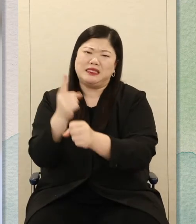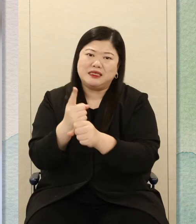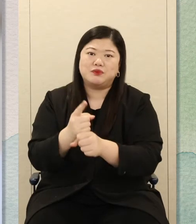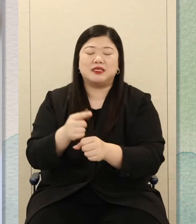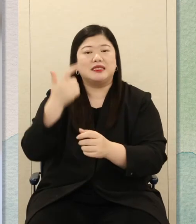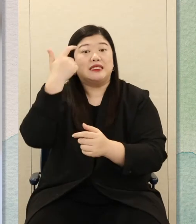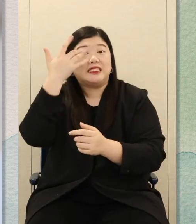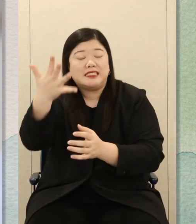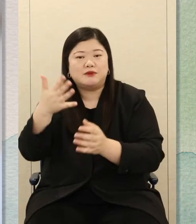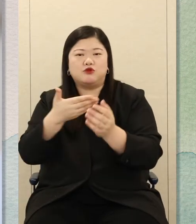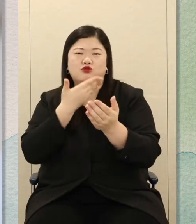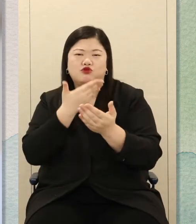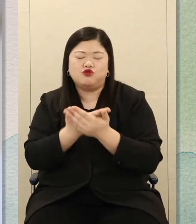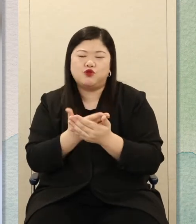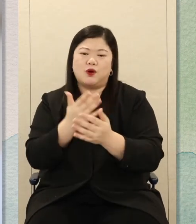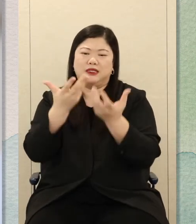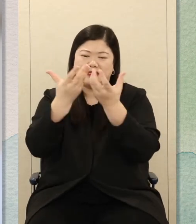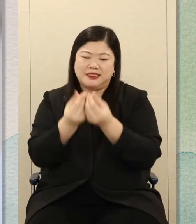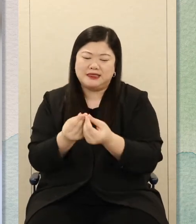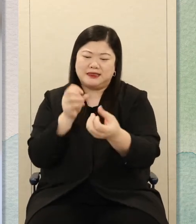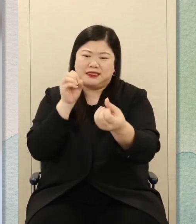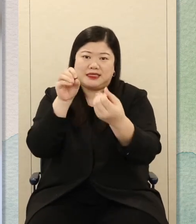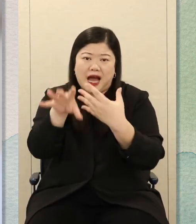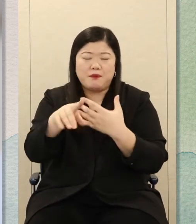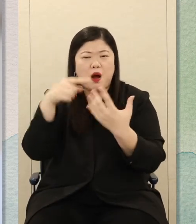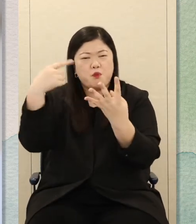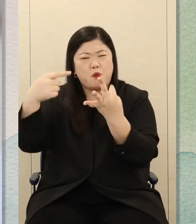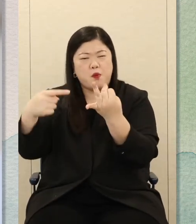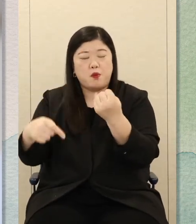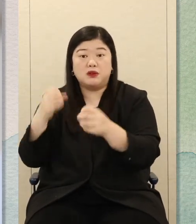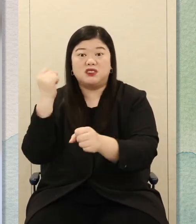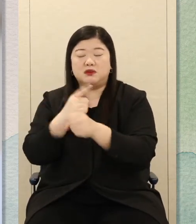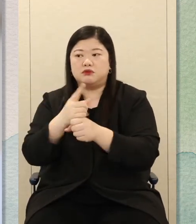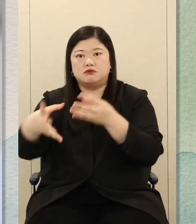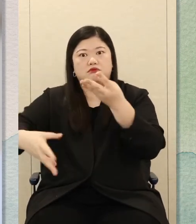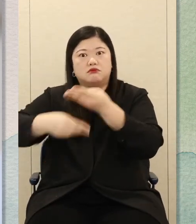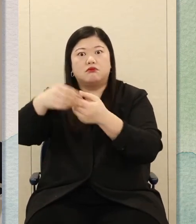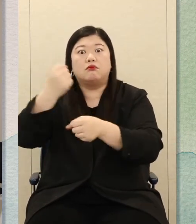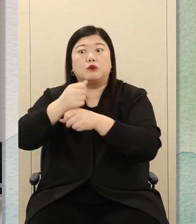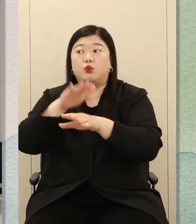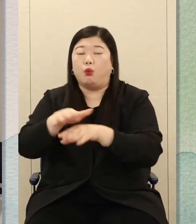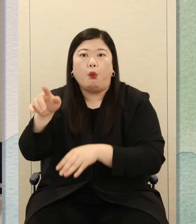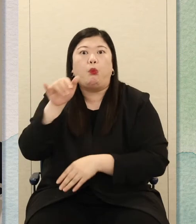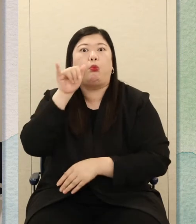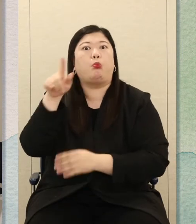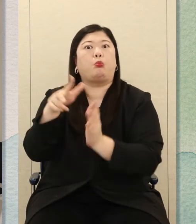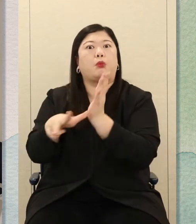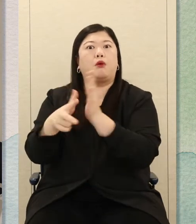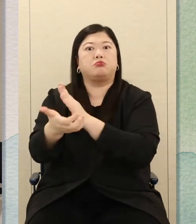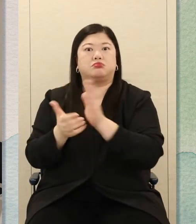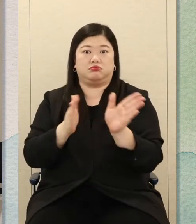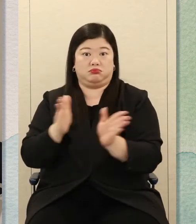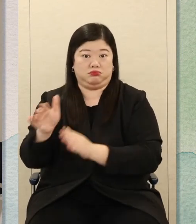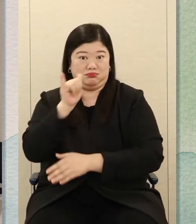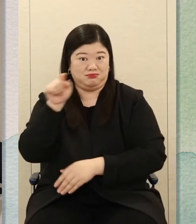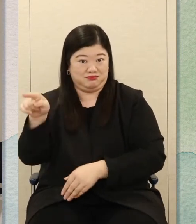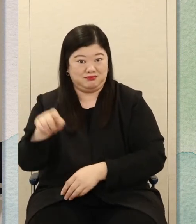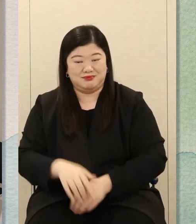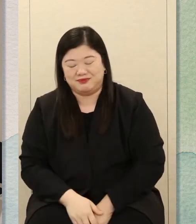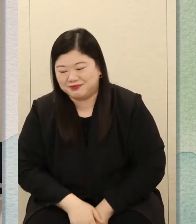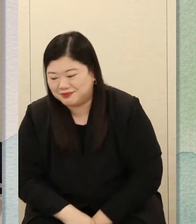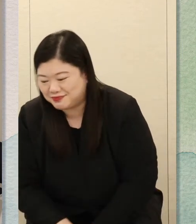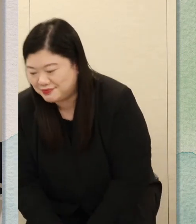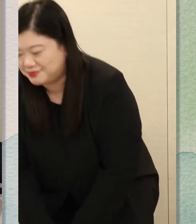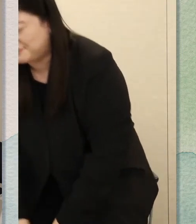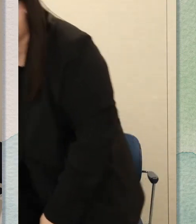질문은 뭐예요? 예시 답안은 어떤 거예요? 이렇게 해서 키트 만들어가지고 아예 줍니다. 그런 것들을 하는 것도 되게